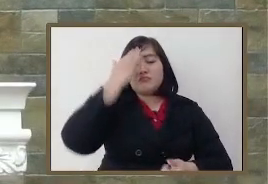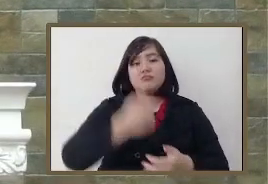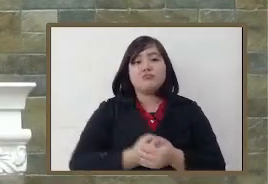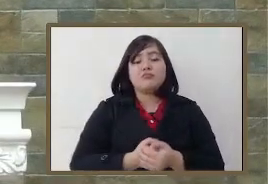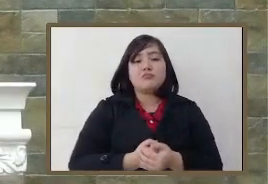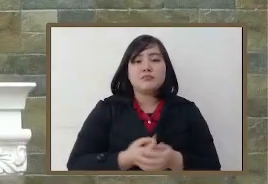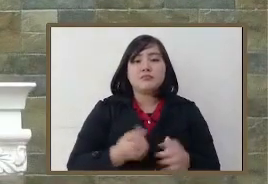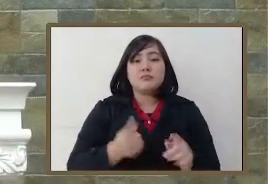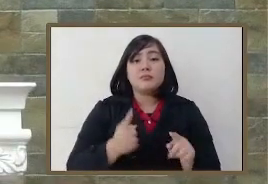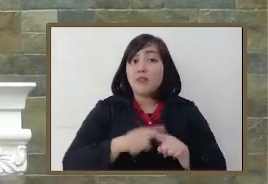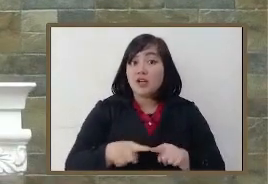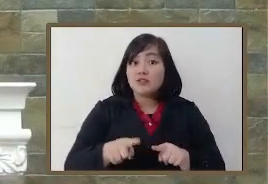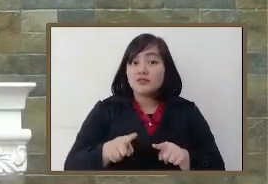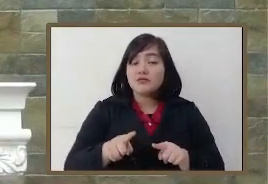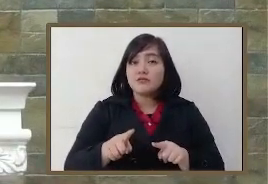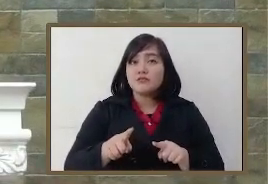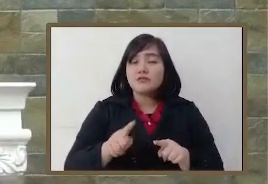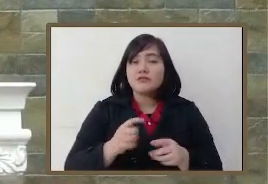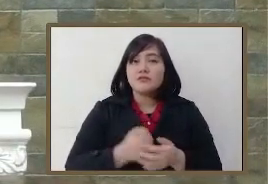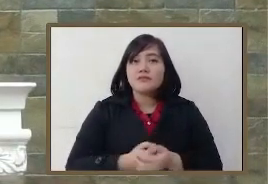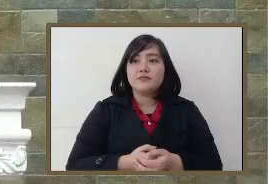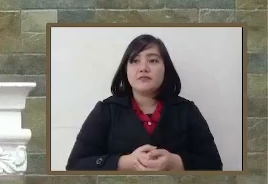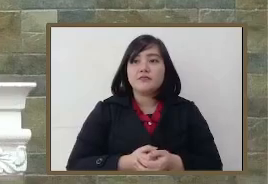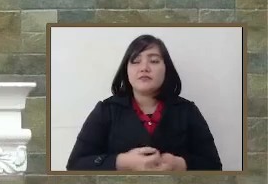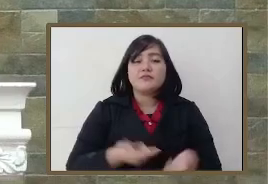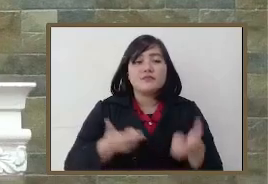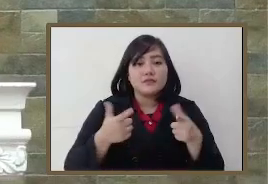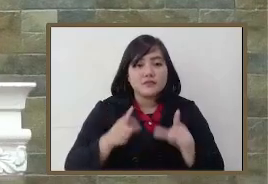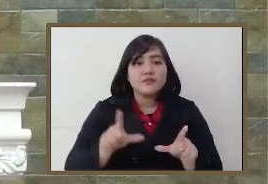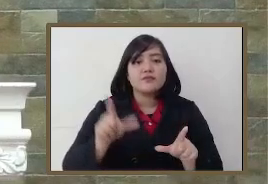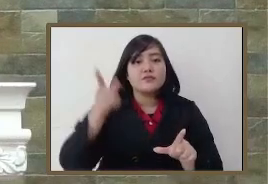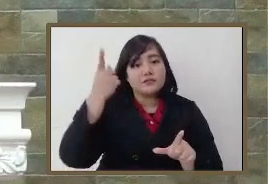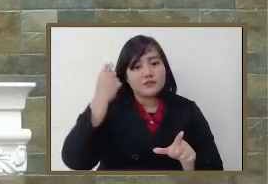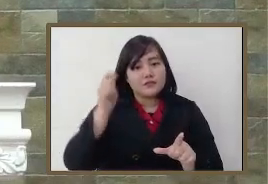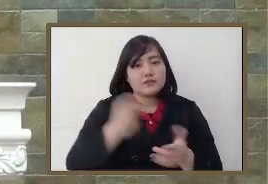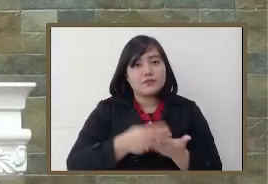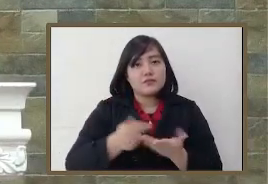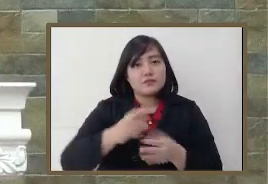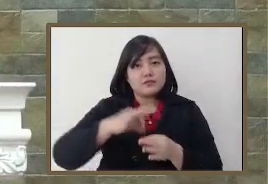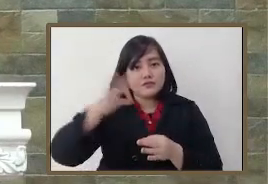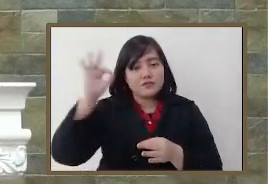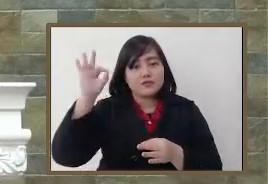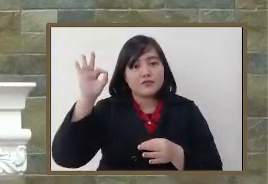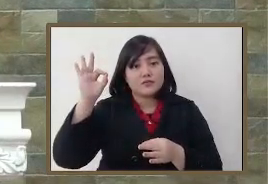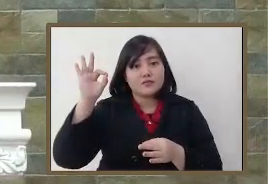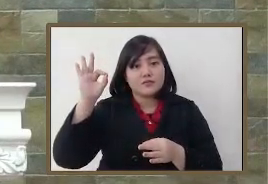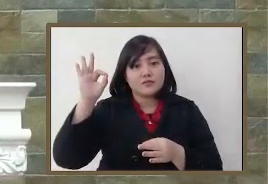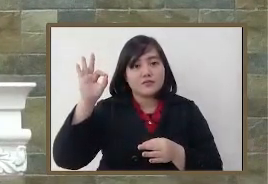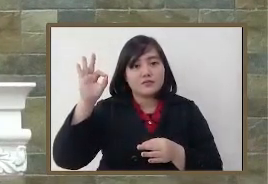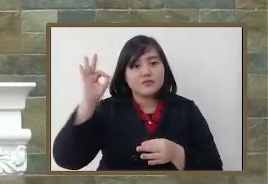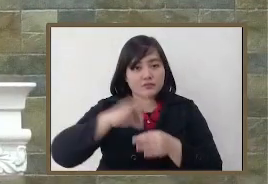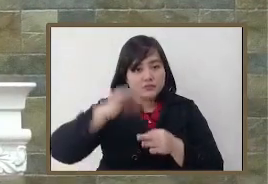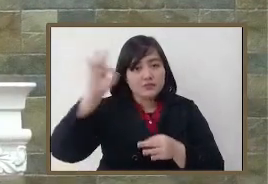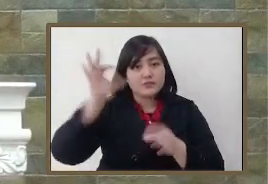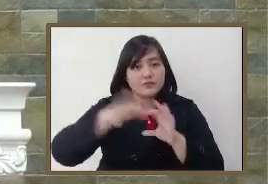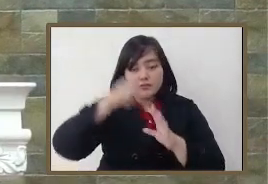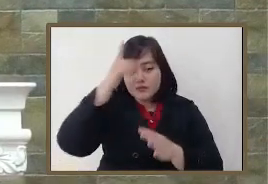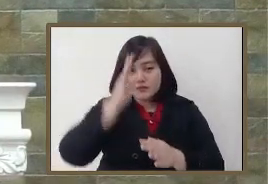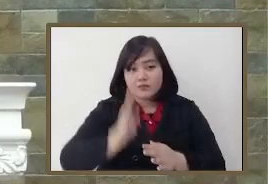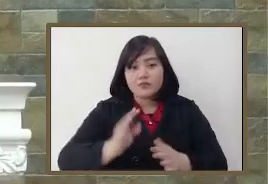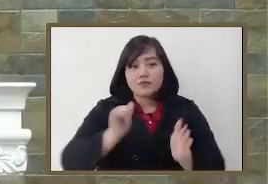now. Let the Spirit, kaya sabi ng Biblia, it is the Spirit of God that beareth